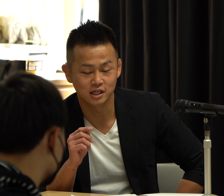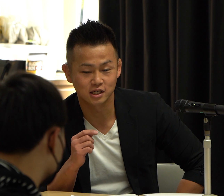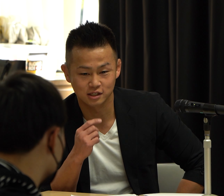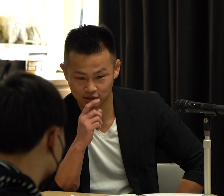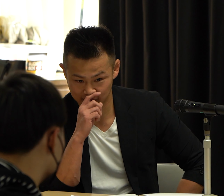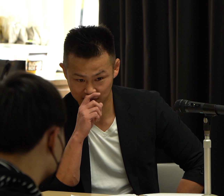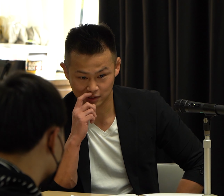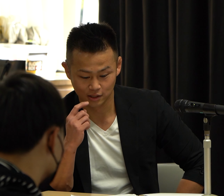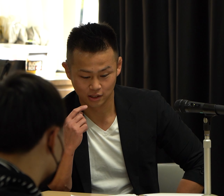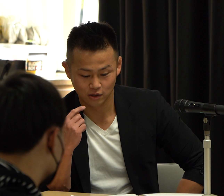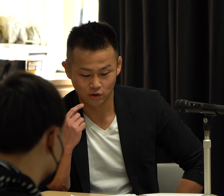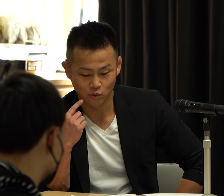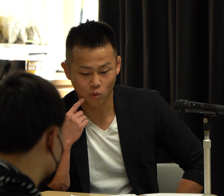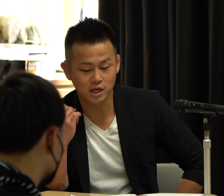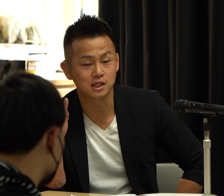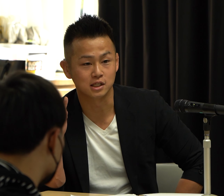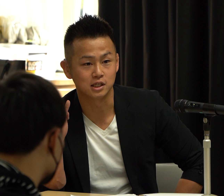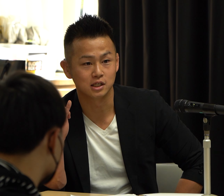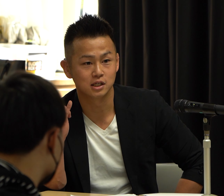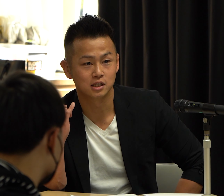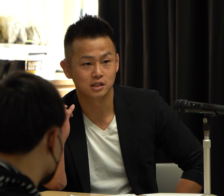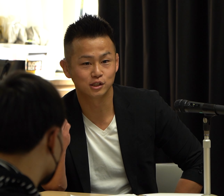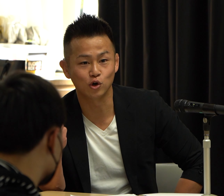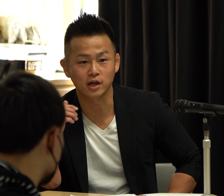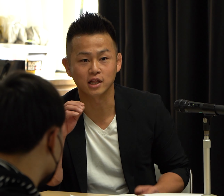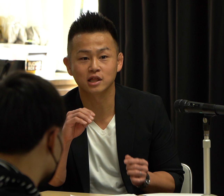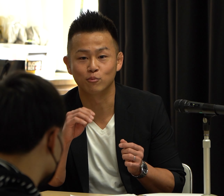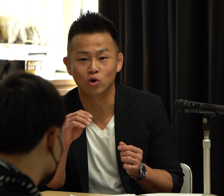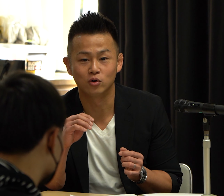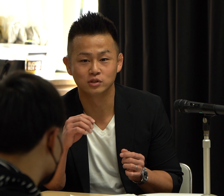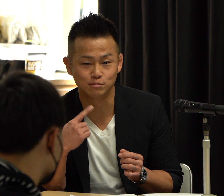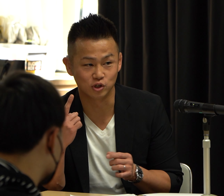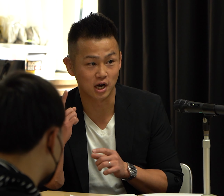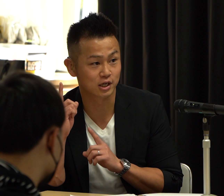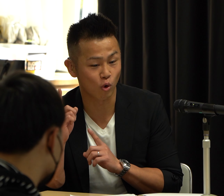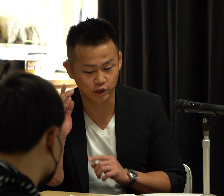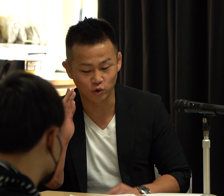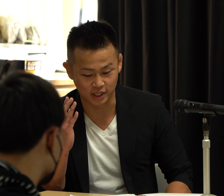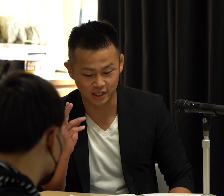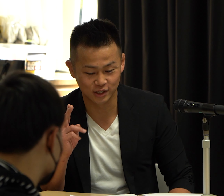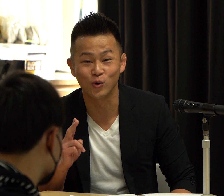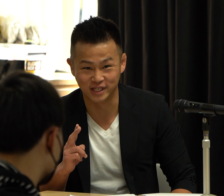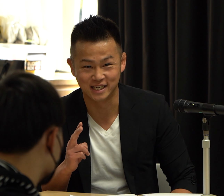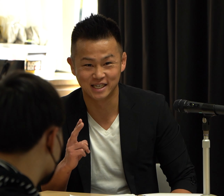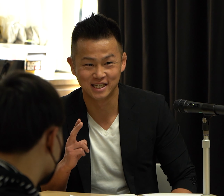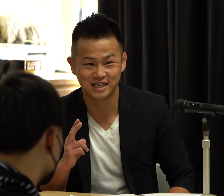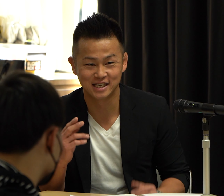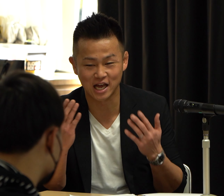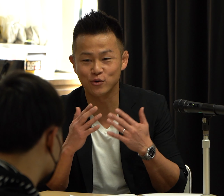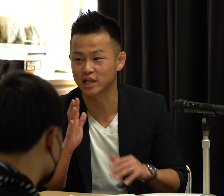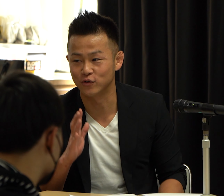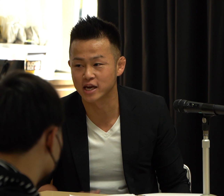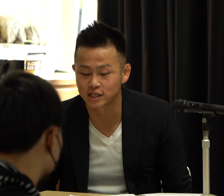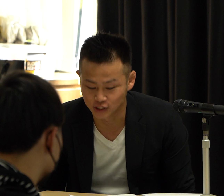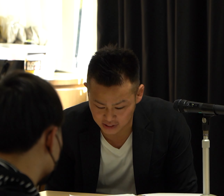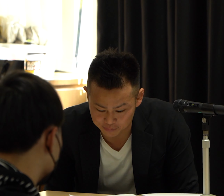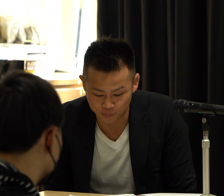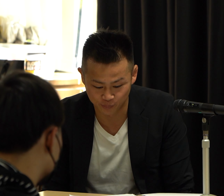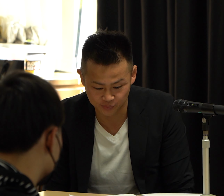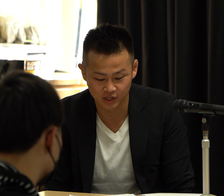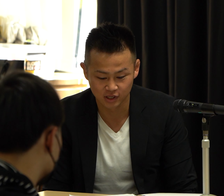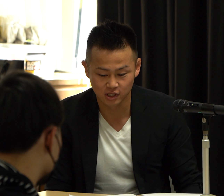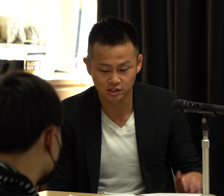か。 お母さんに強く当たっても自分が聞こえるようになるわけではないです